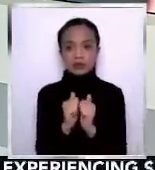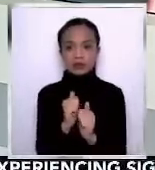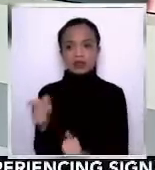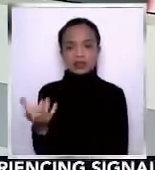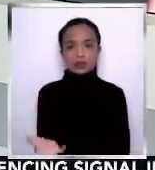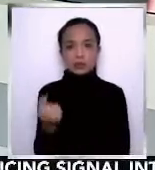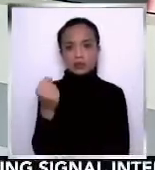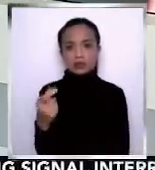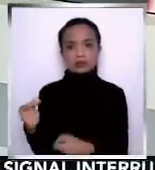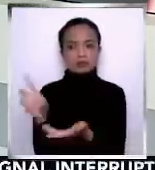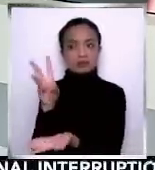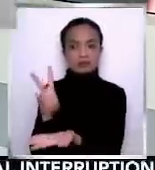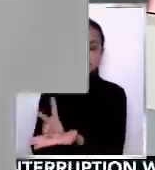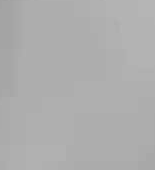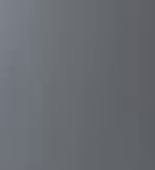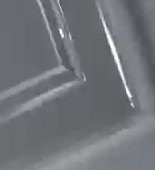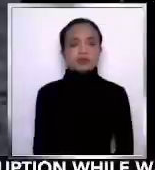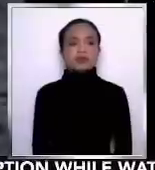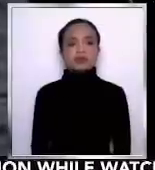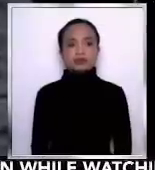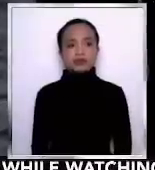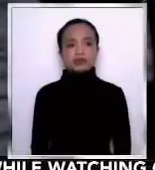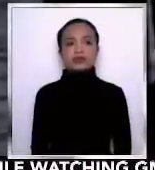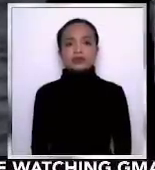teritoryo. Nakatutok si Chino Gaston.